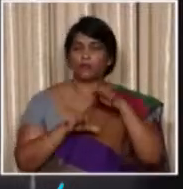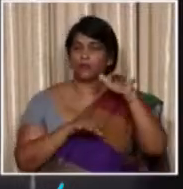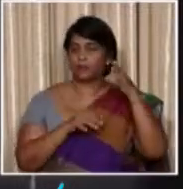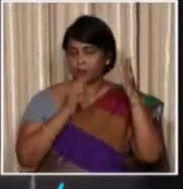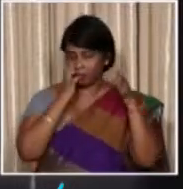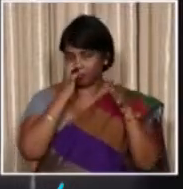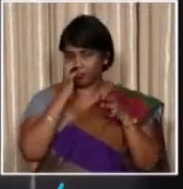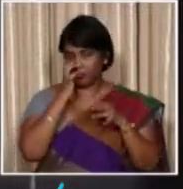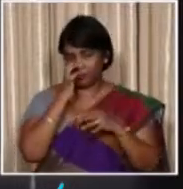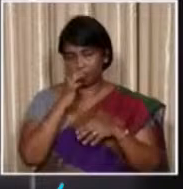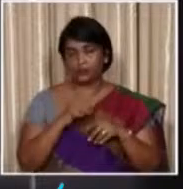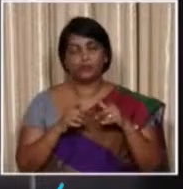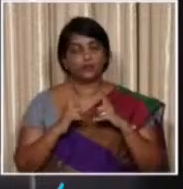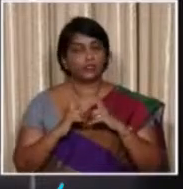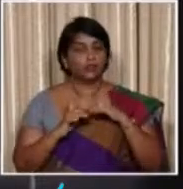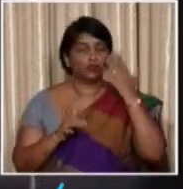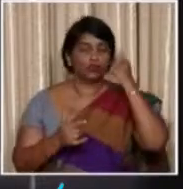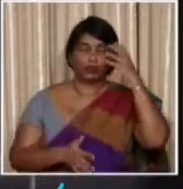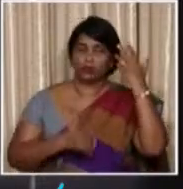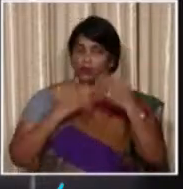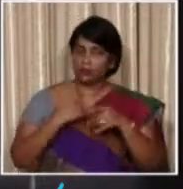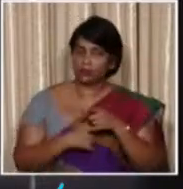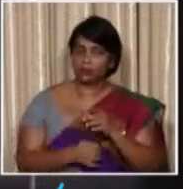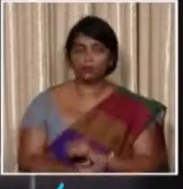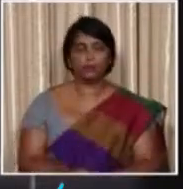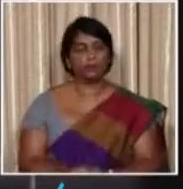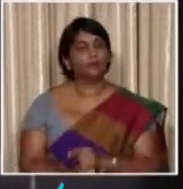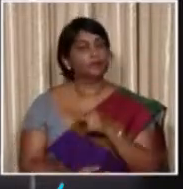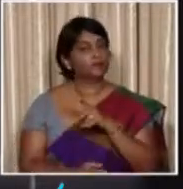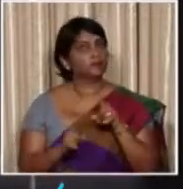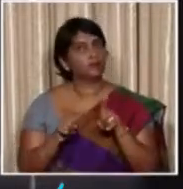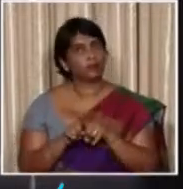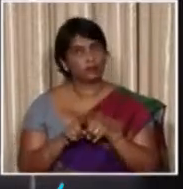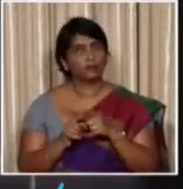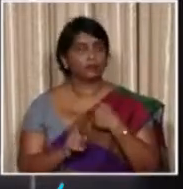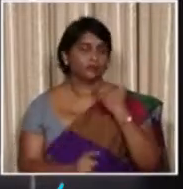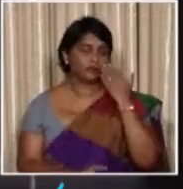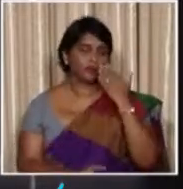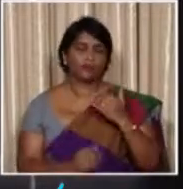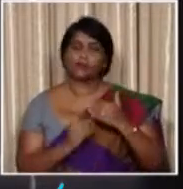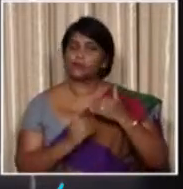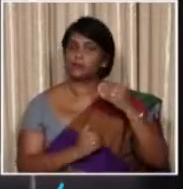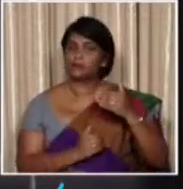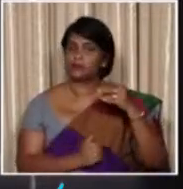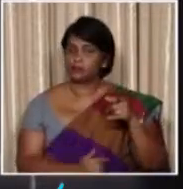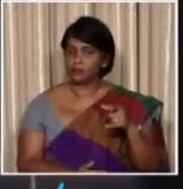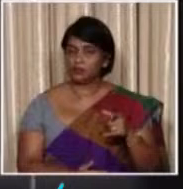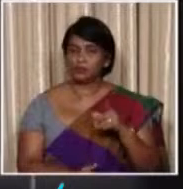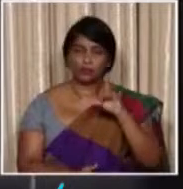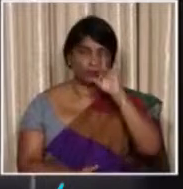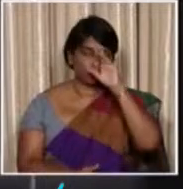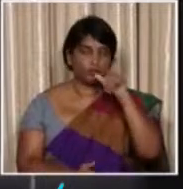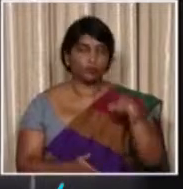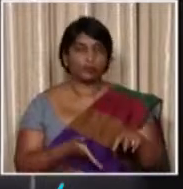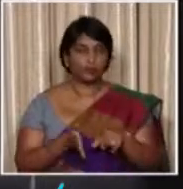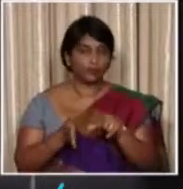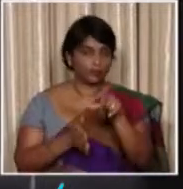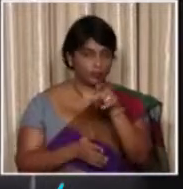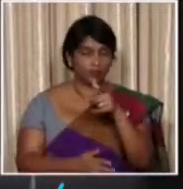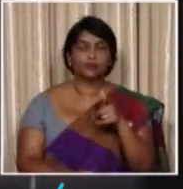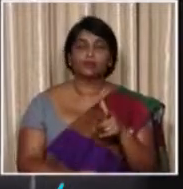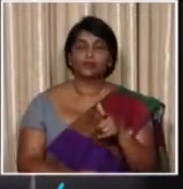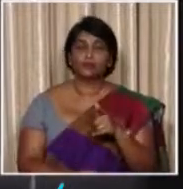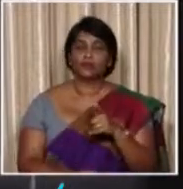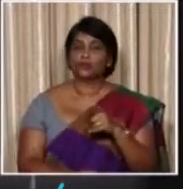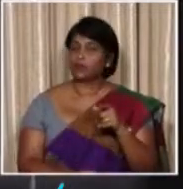ප්‍රදේශවලට ජීවිත හානි කරන්න පටන් ගත්තා. මේ ආකාරයටම අපි දකිනවා ඉස්සරහට වයඹ ඇල වයඹ